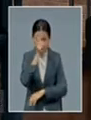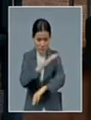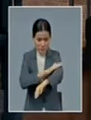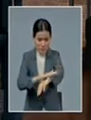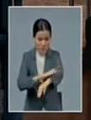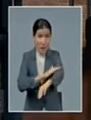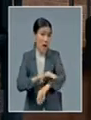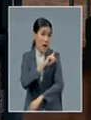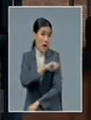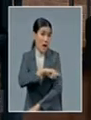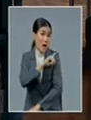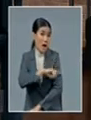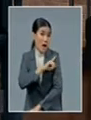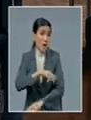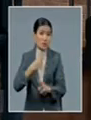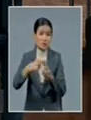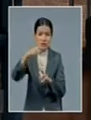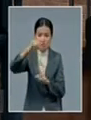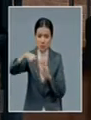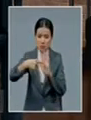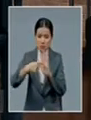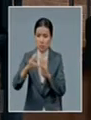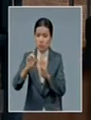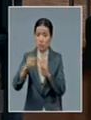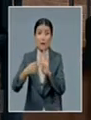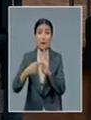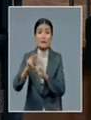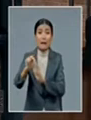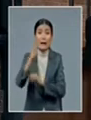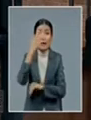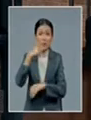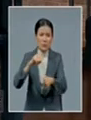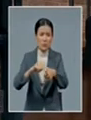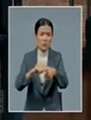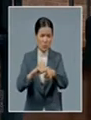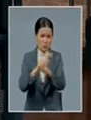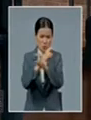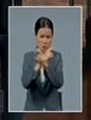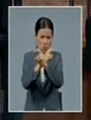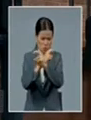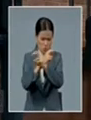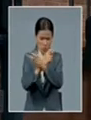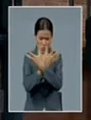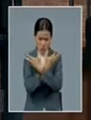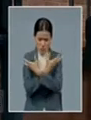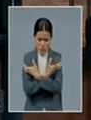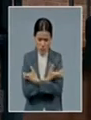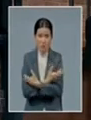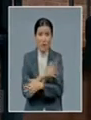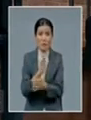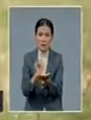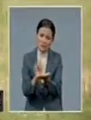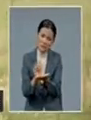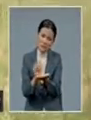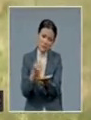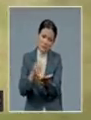ปรากฏว่าเจ้าซูดานเนี่ยมีอาการกล้ามเนื้อแล้วก็กระดูกเสื่อมจนมันไม่สามารถที่จะช่วยเหลือตัวเองได ้ ล ุ กขึ้นยืน